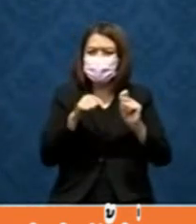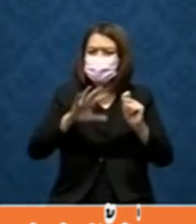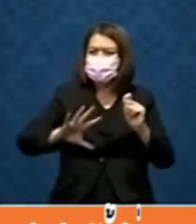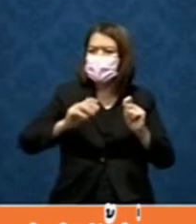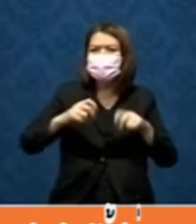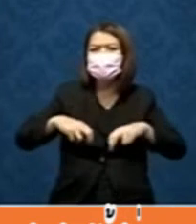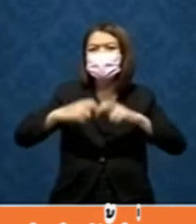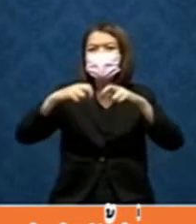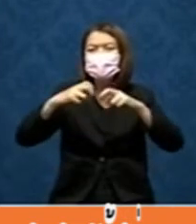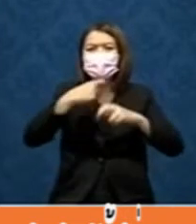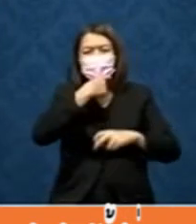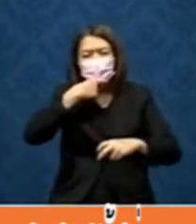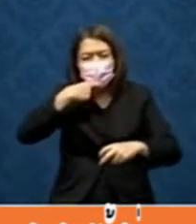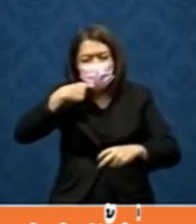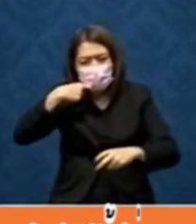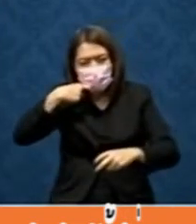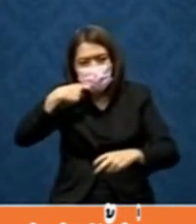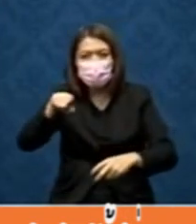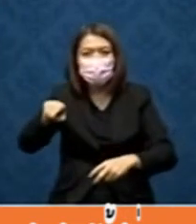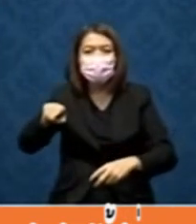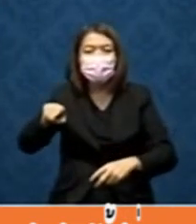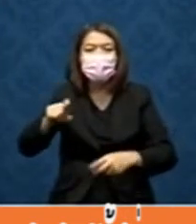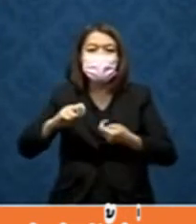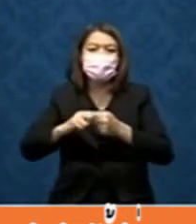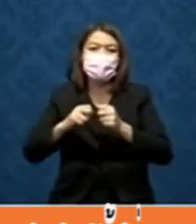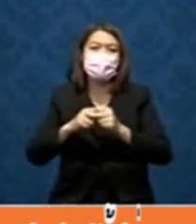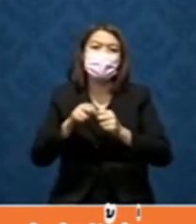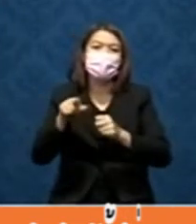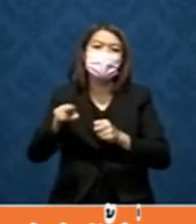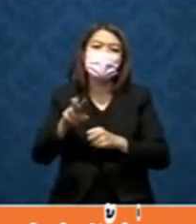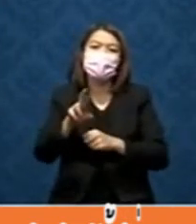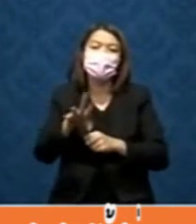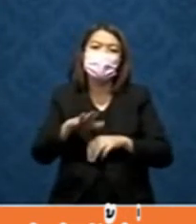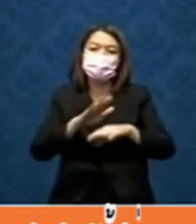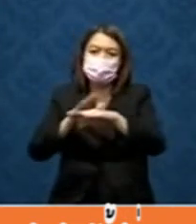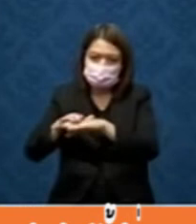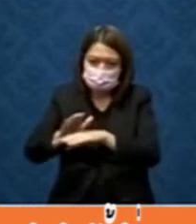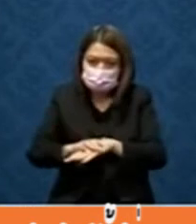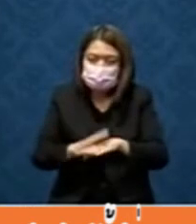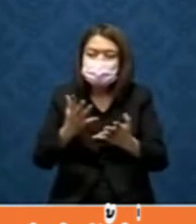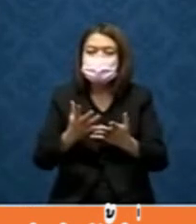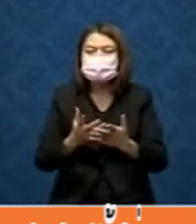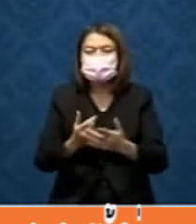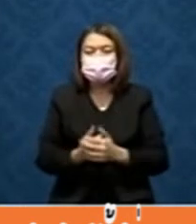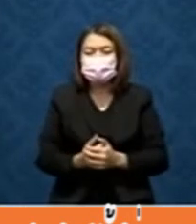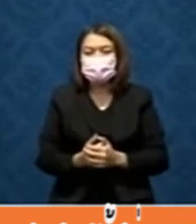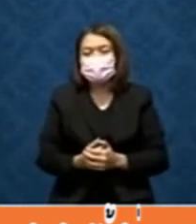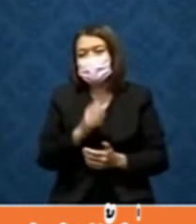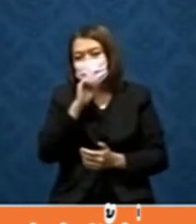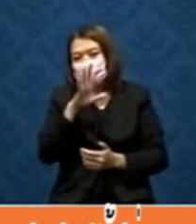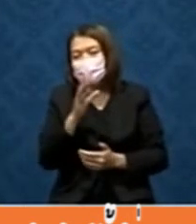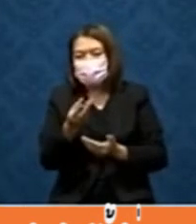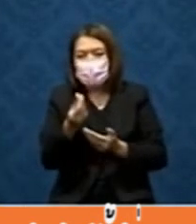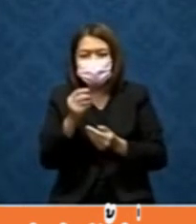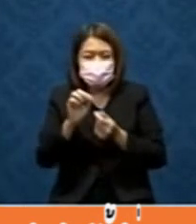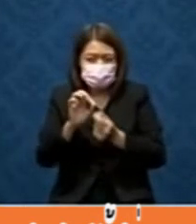ี่ยมเพอเมืองจัหวัดสูรินที่แรงนั่นสะท้อนไดเหนวาปัหาที่เกิดขึ้ปัหาของระบบเตือนไพรและการไม่สามารถระ